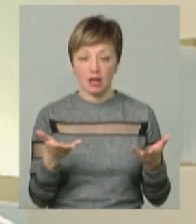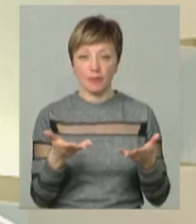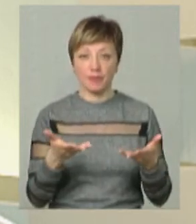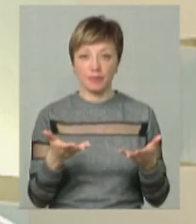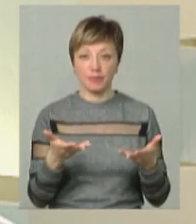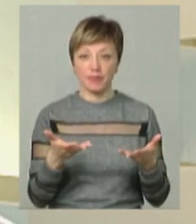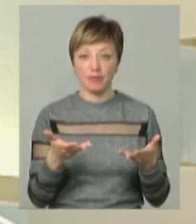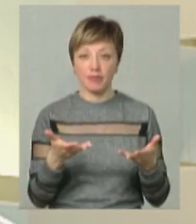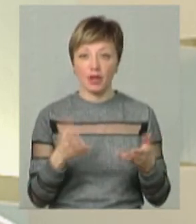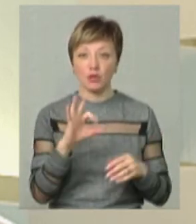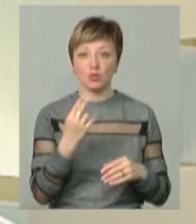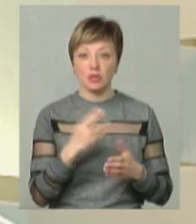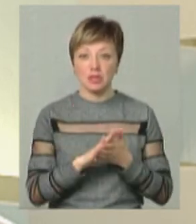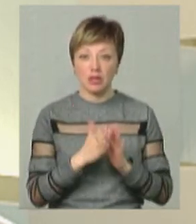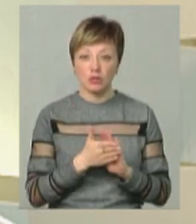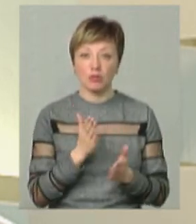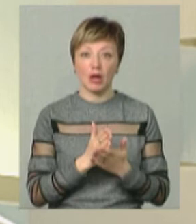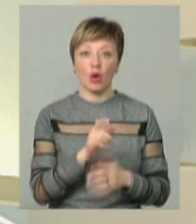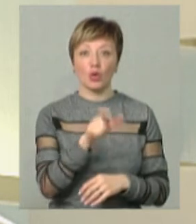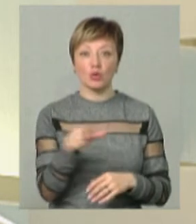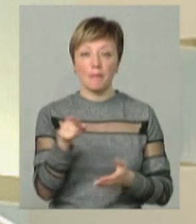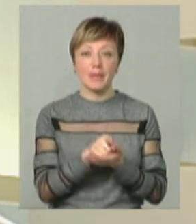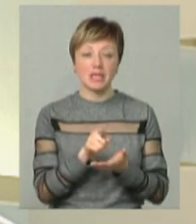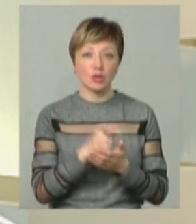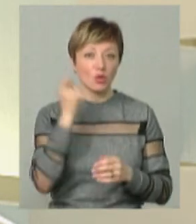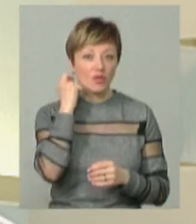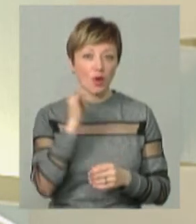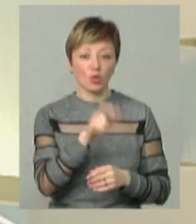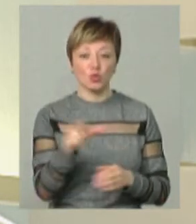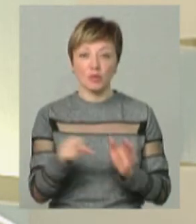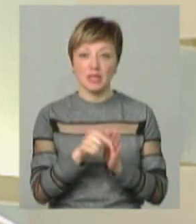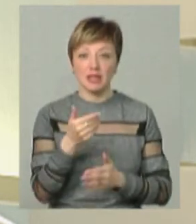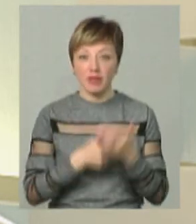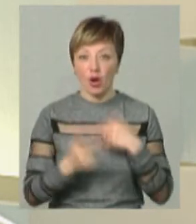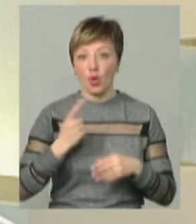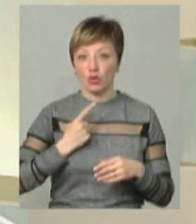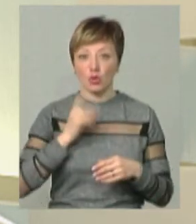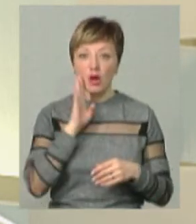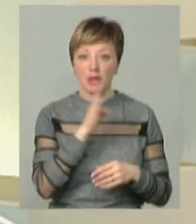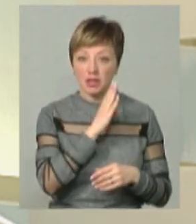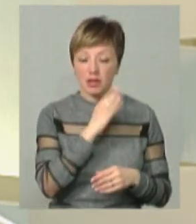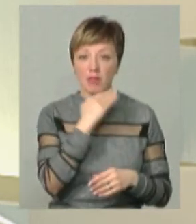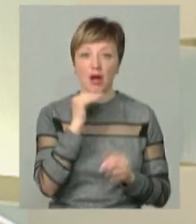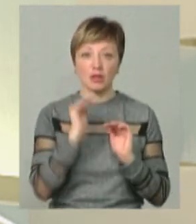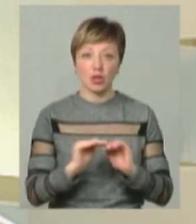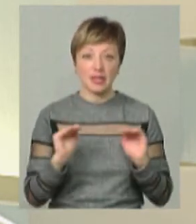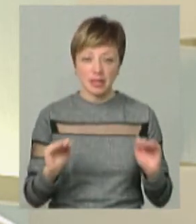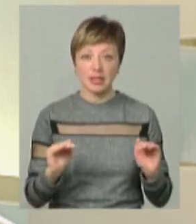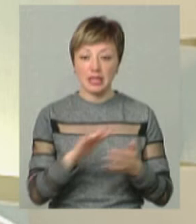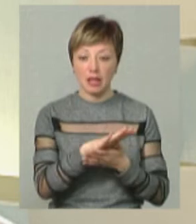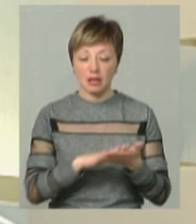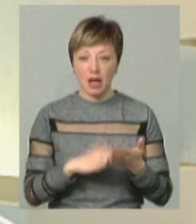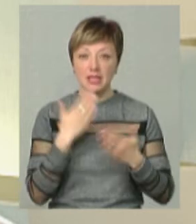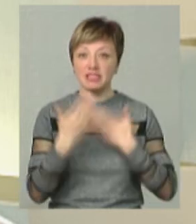які певний соціальний статус мають, і особи пенсійного віку, і особи з інвалідністю, одинокі матері, багатодітні і так